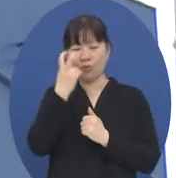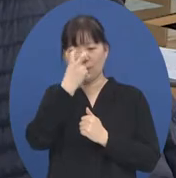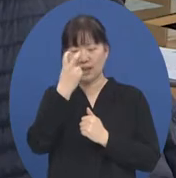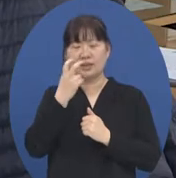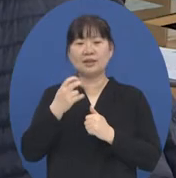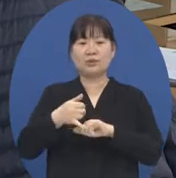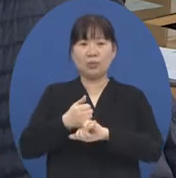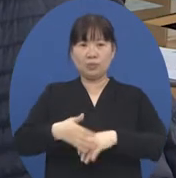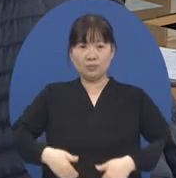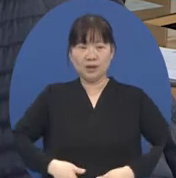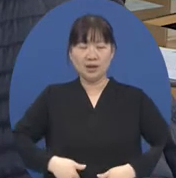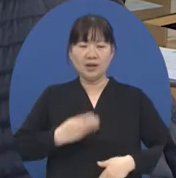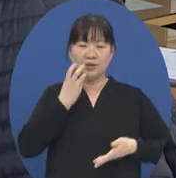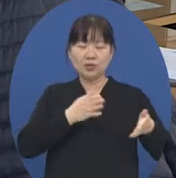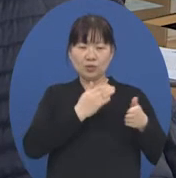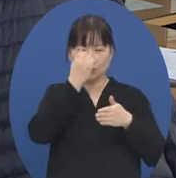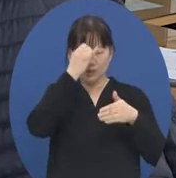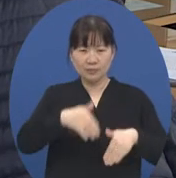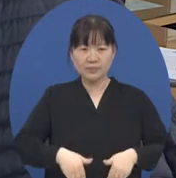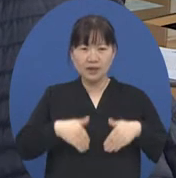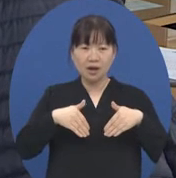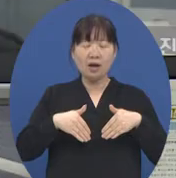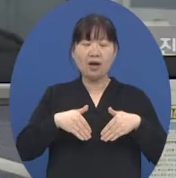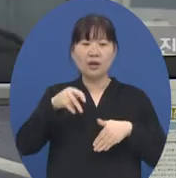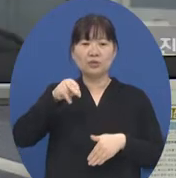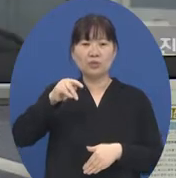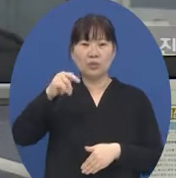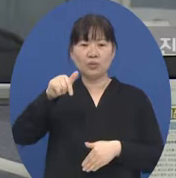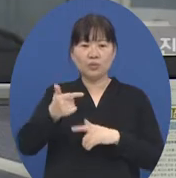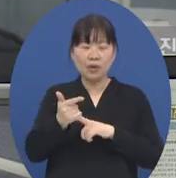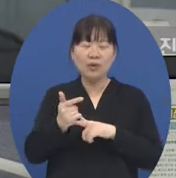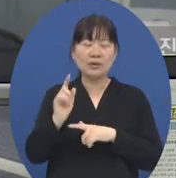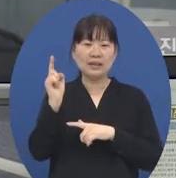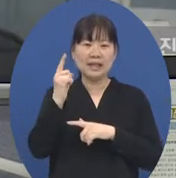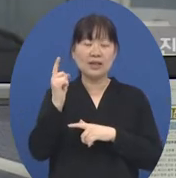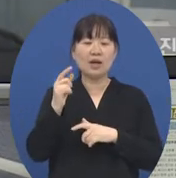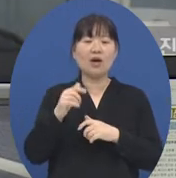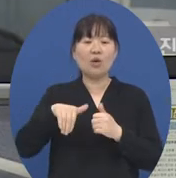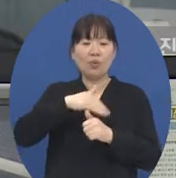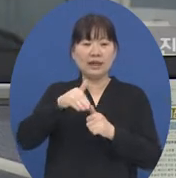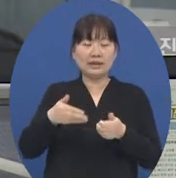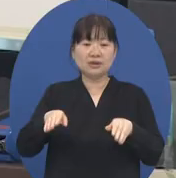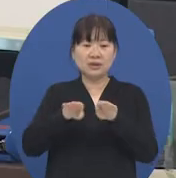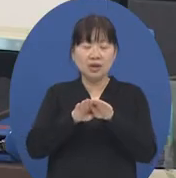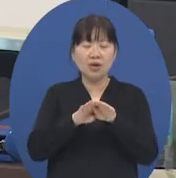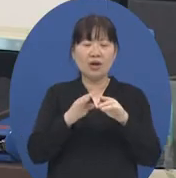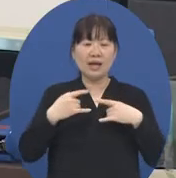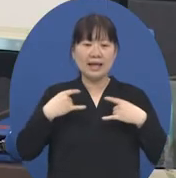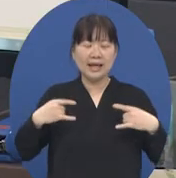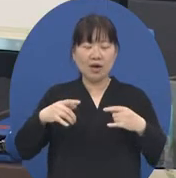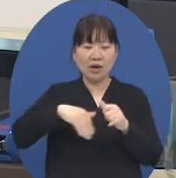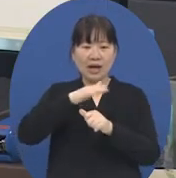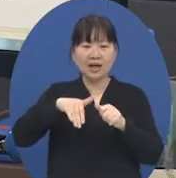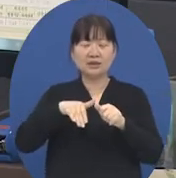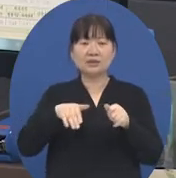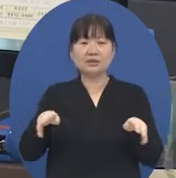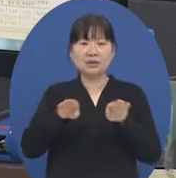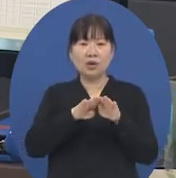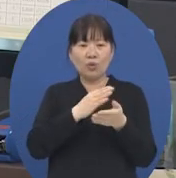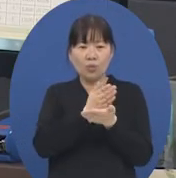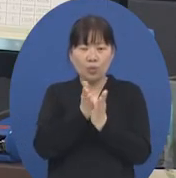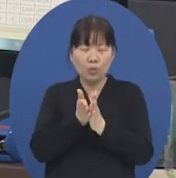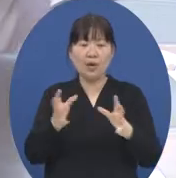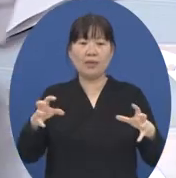경기도와 충청남도, 수도권 대기환경청, 금강유역환경청, 평택지방해양수산청 등 5개 기관이 업무 협약을